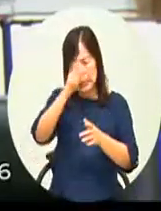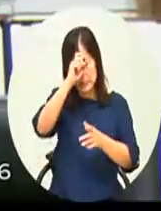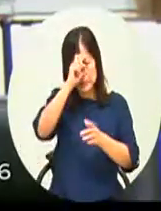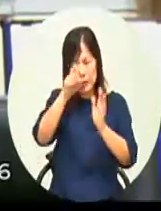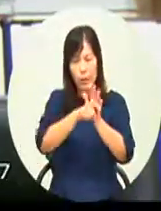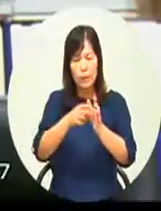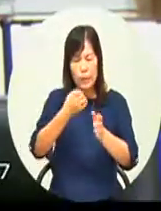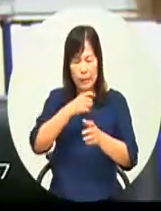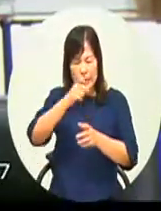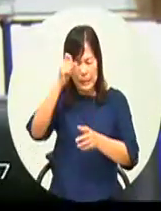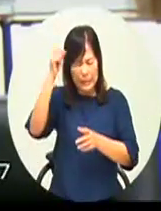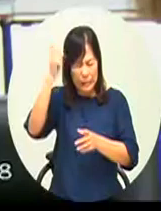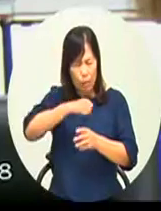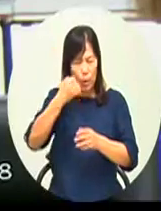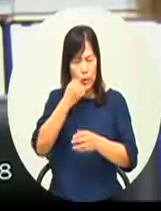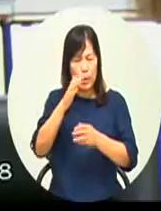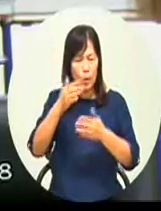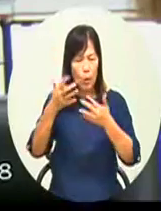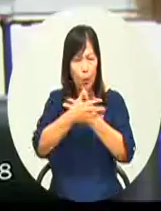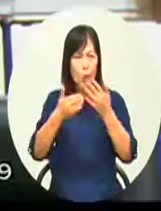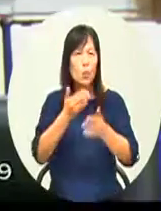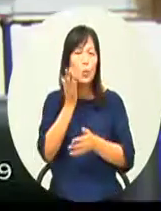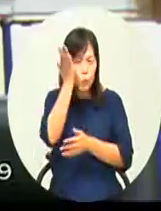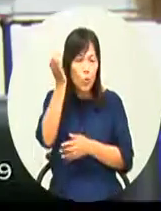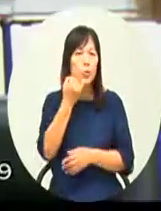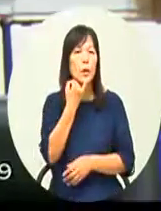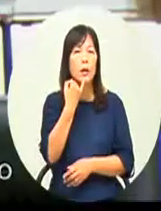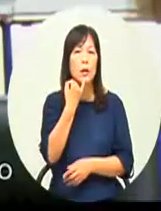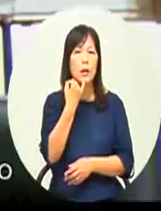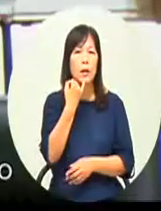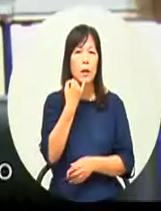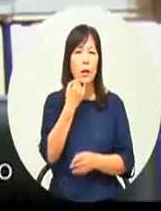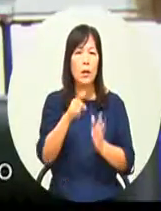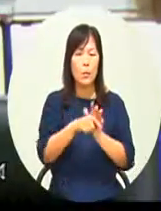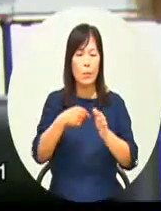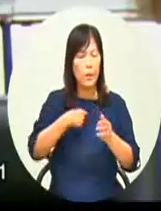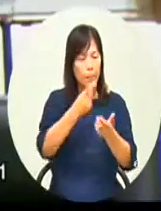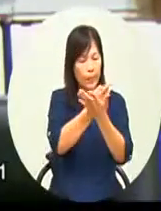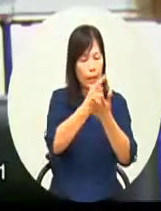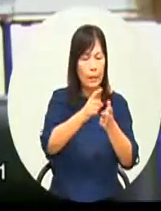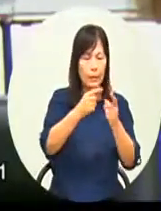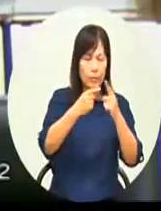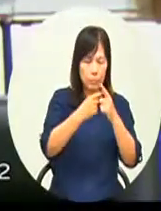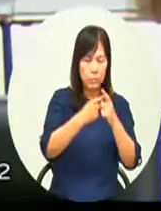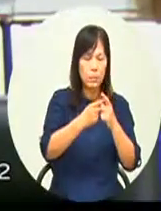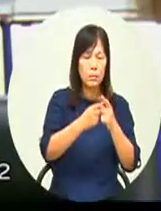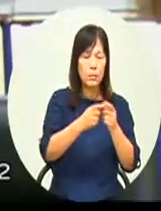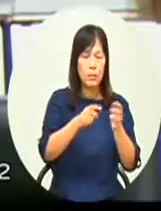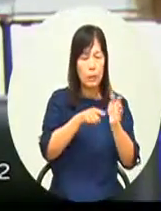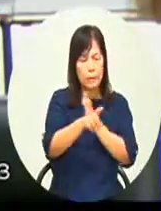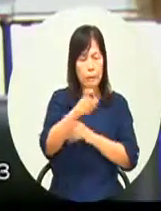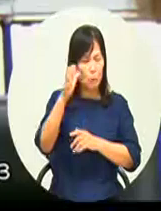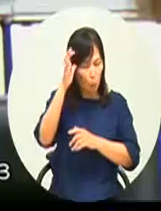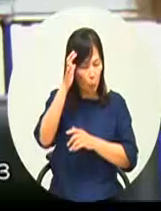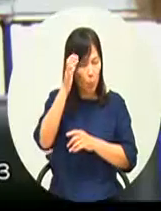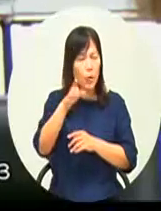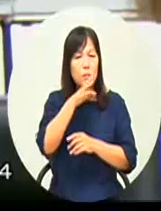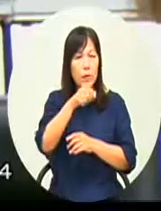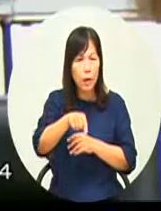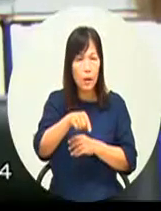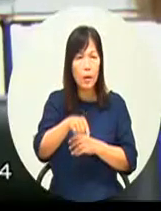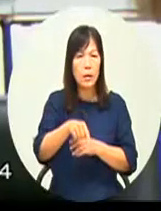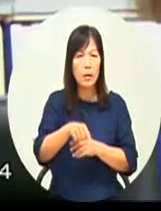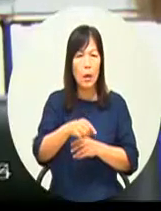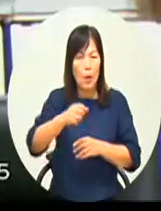日通路。我们的国人包括我们市民朋友也都期待南横公路呢